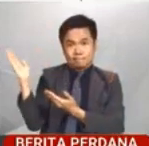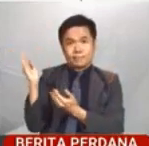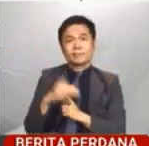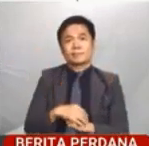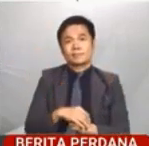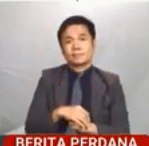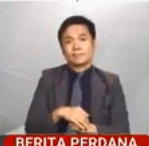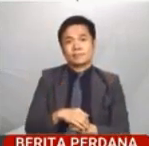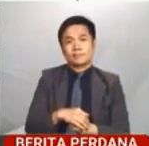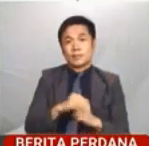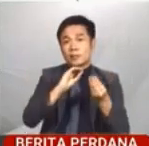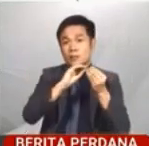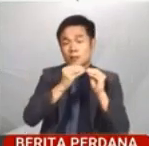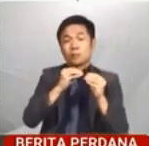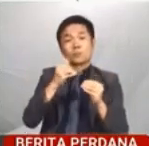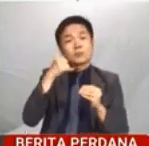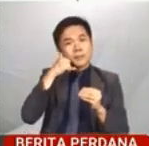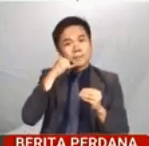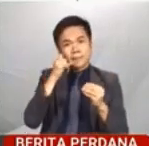tertera